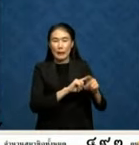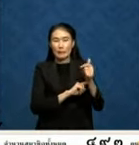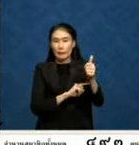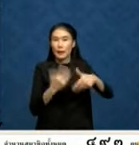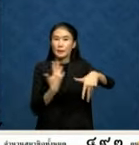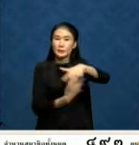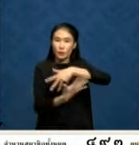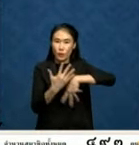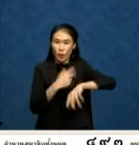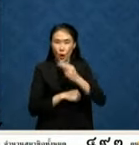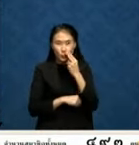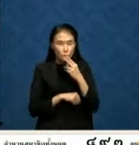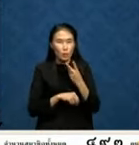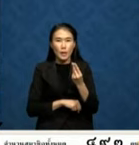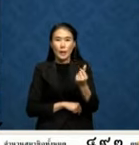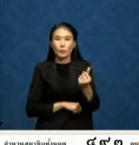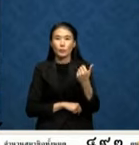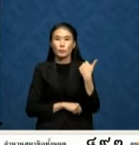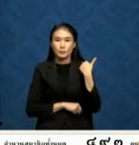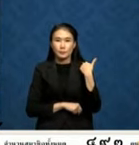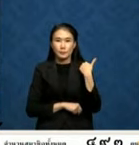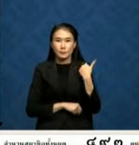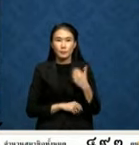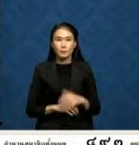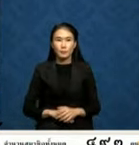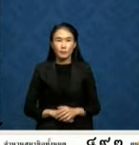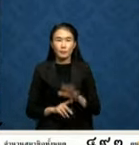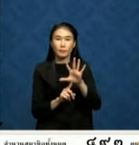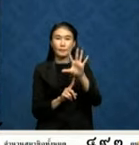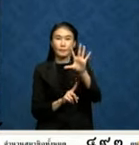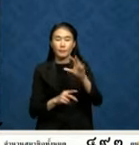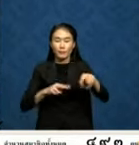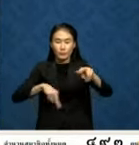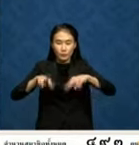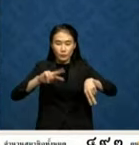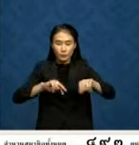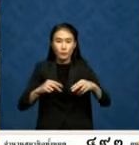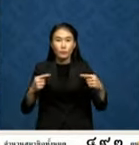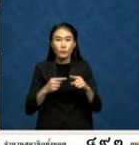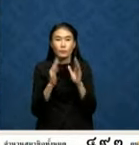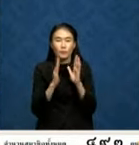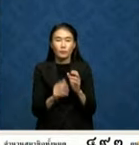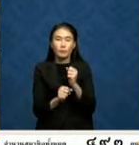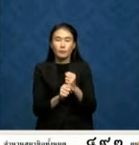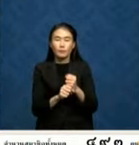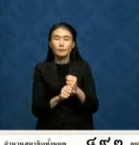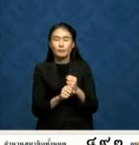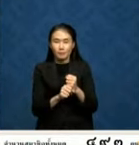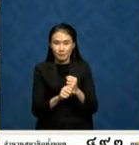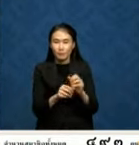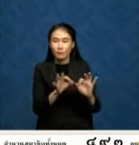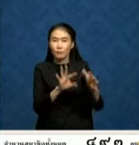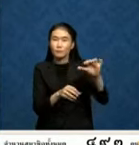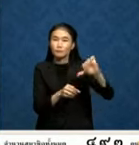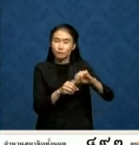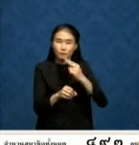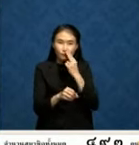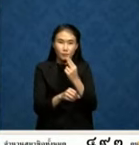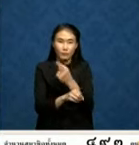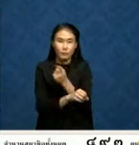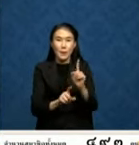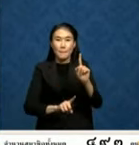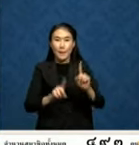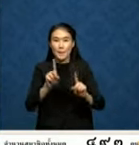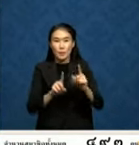แวดล้อมได้อย่างรวดเร็ว 5. คุ้มครองผู้ใช้พลังงานได้มีการติดตามเร่งรัดการ